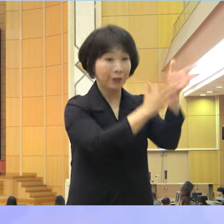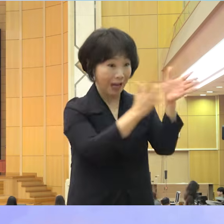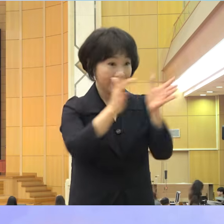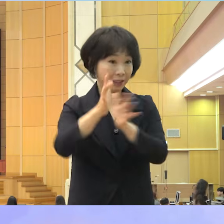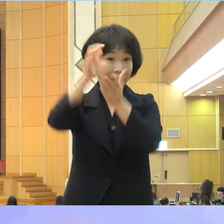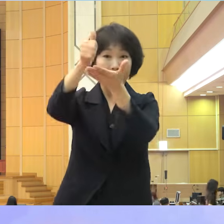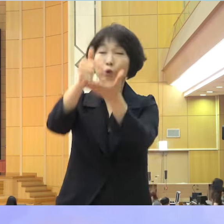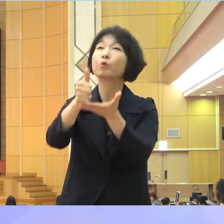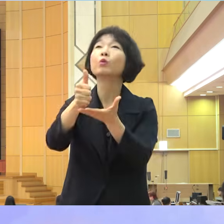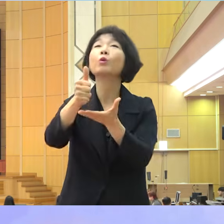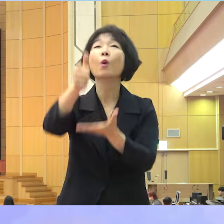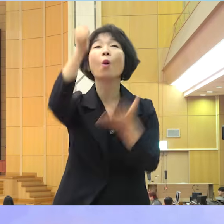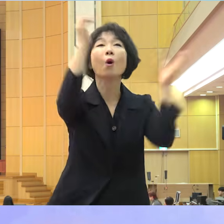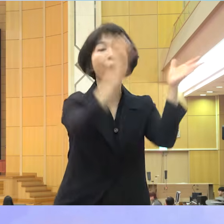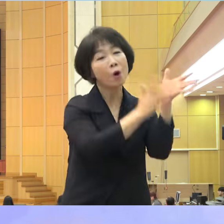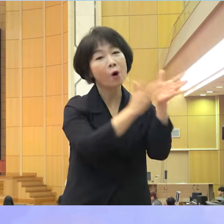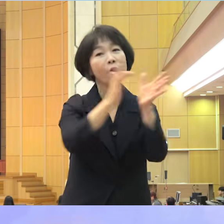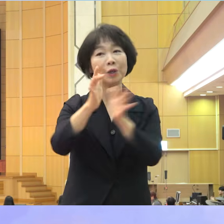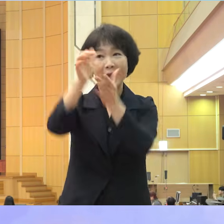난